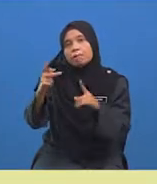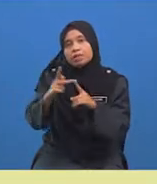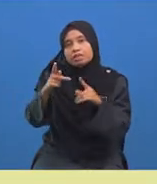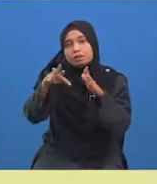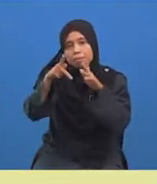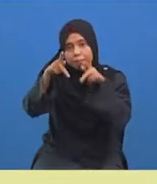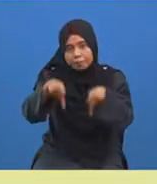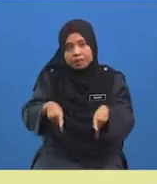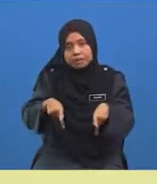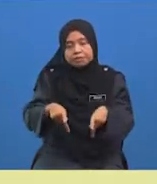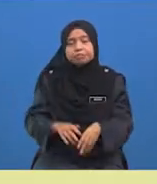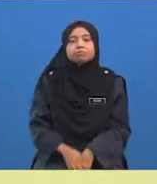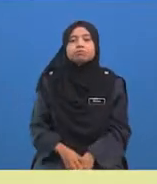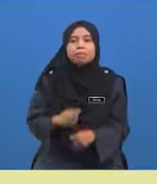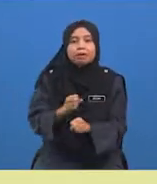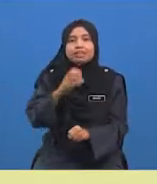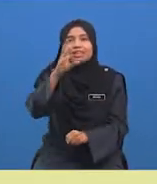pekerjanya. 6 markah.